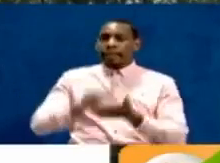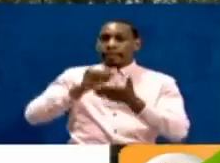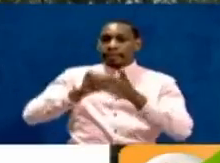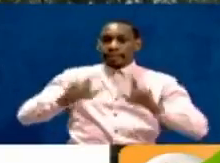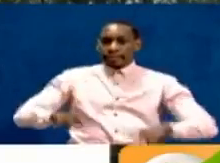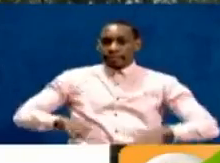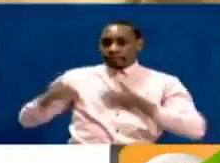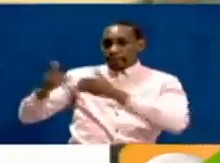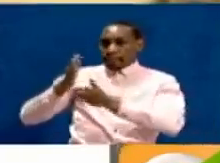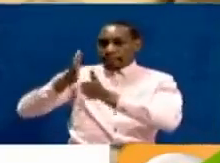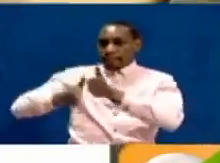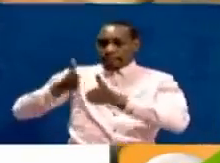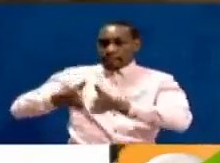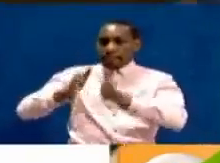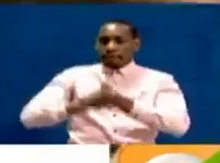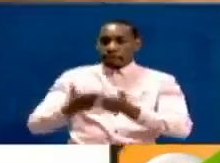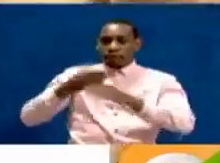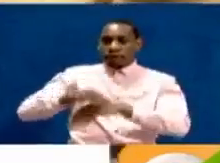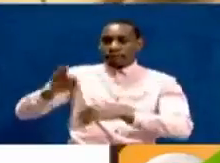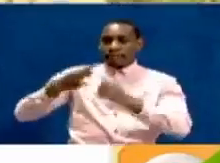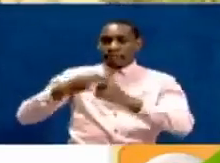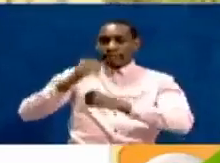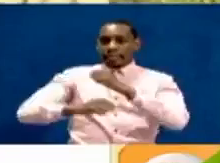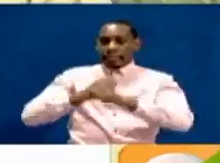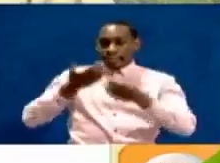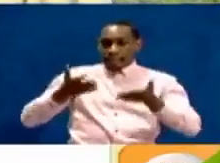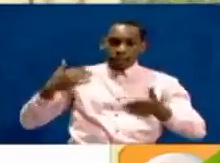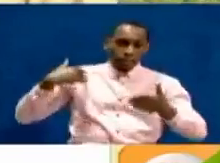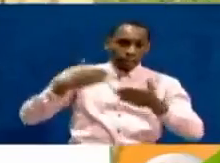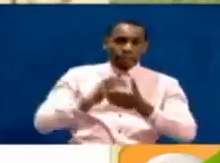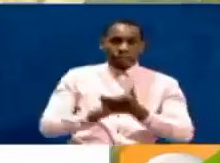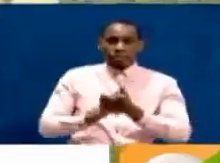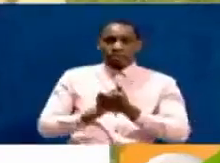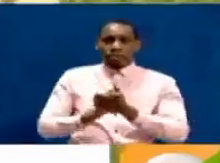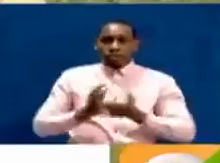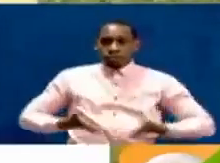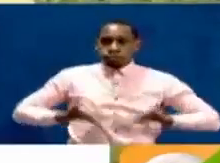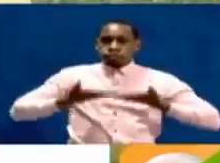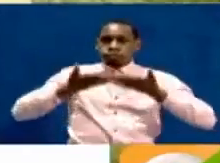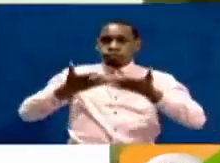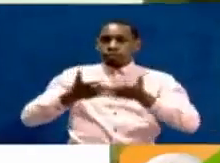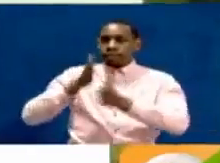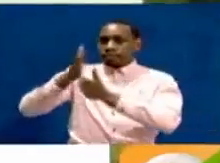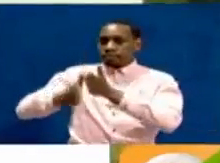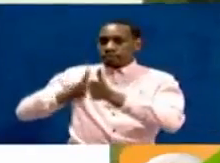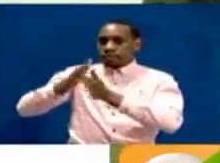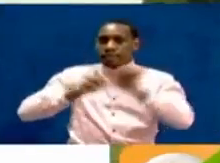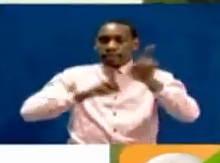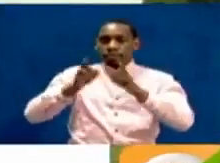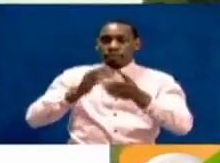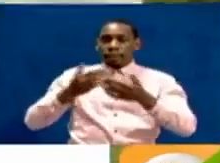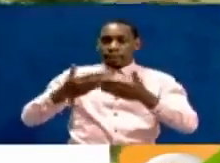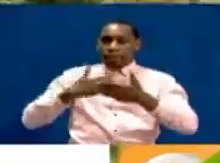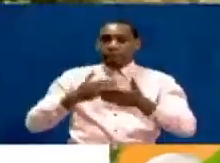ambaye ameishi kando ya reli hii kwa miaka 38 sasa. Anasimulia jinsi uchukuzi wa reli ulikuwa unaenziwa sana miaka ya